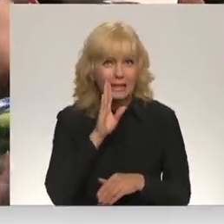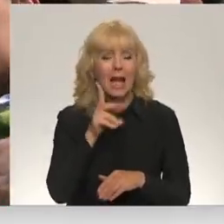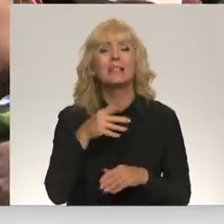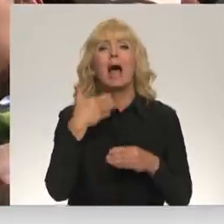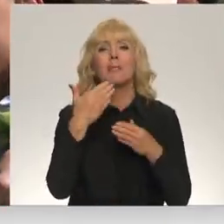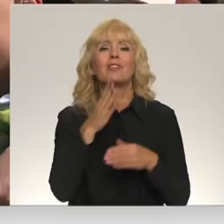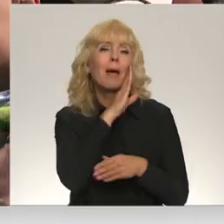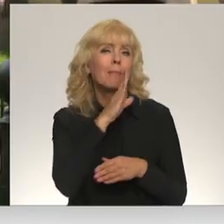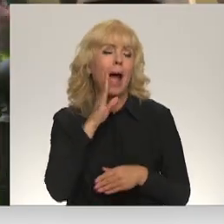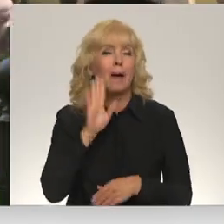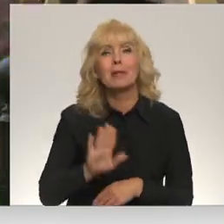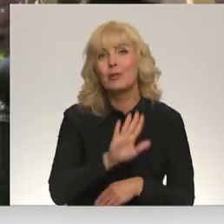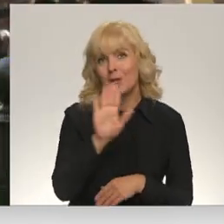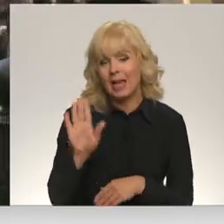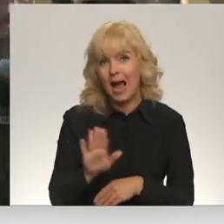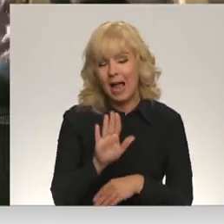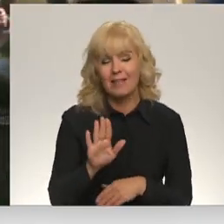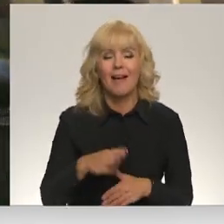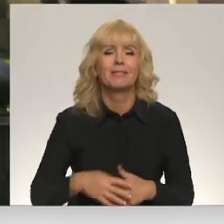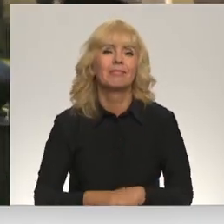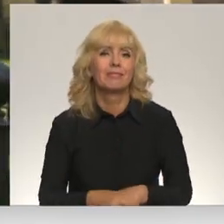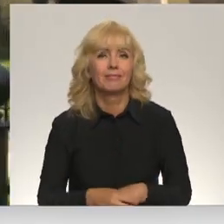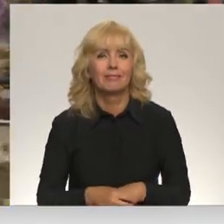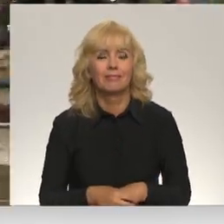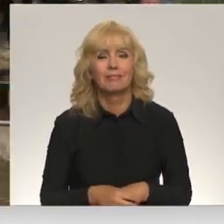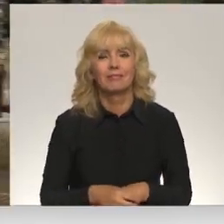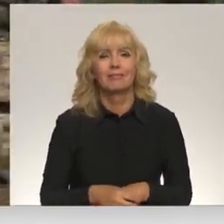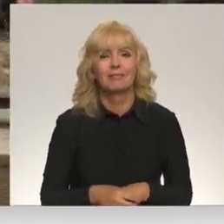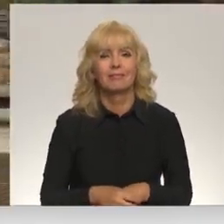māmiņu dienā! Ģirds Zvirbulis, Māris Jurgensons, Latvijas televīzija.